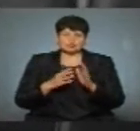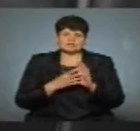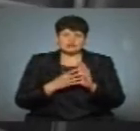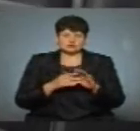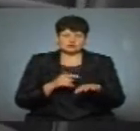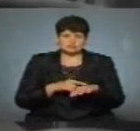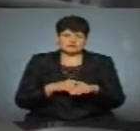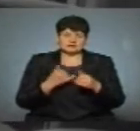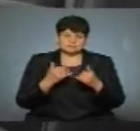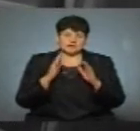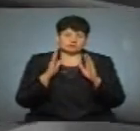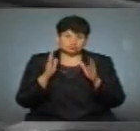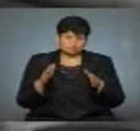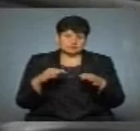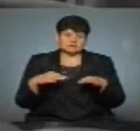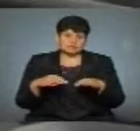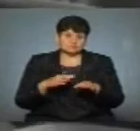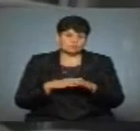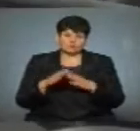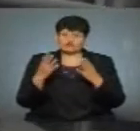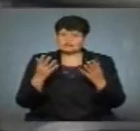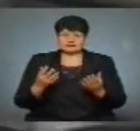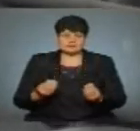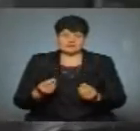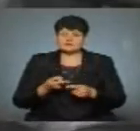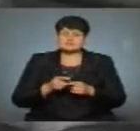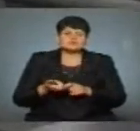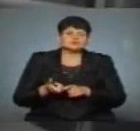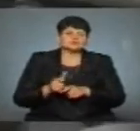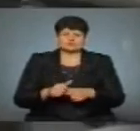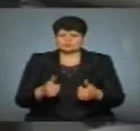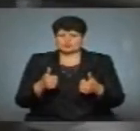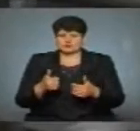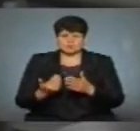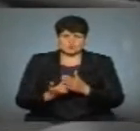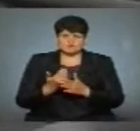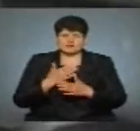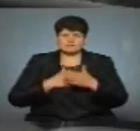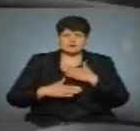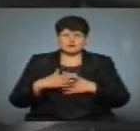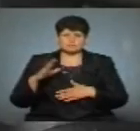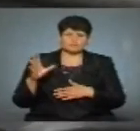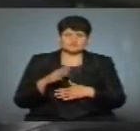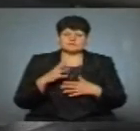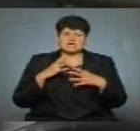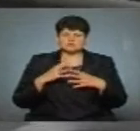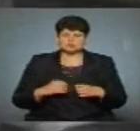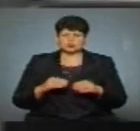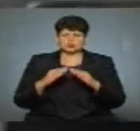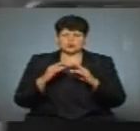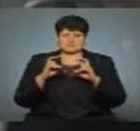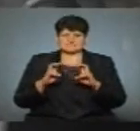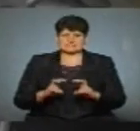зараз автобуси буде ходити цілий день. Ну, це, звичайно, дуже хороша новина, приємно всім, бо всім надоїло вже всім вдома